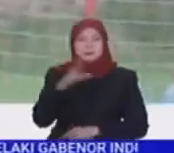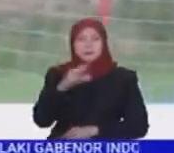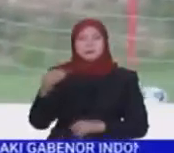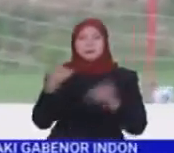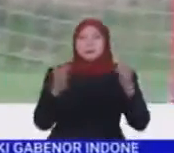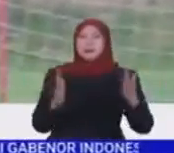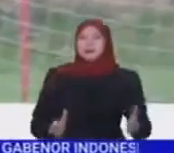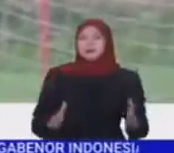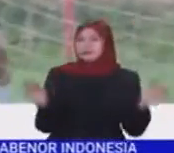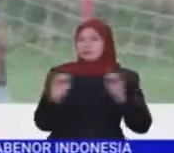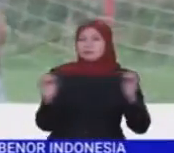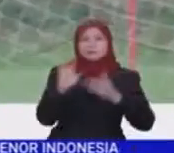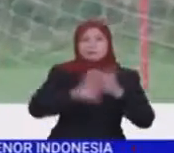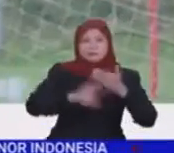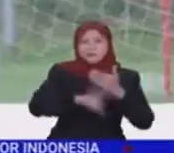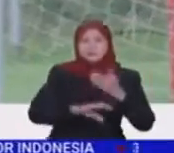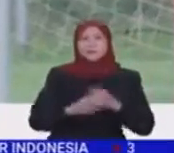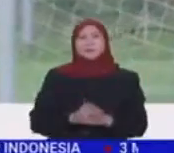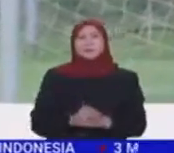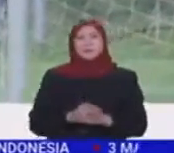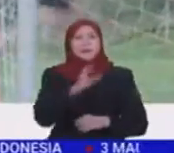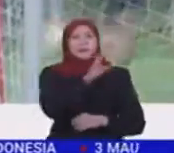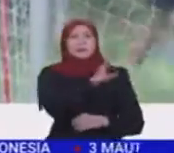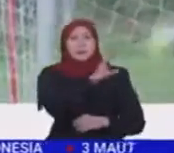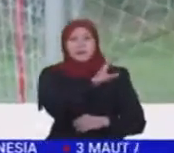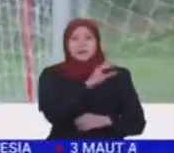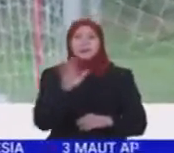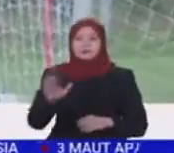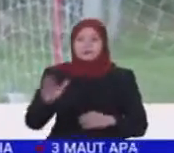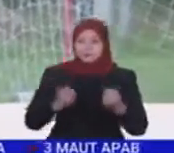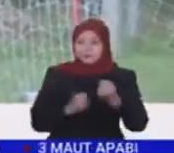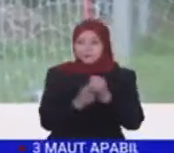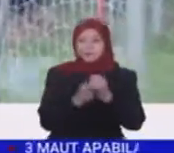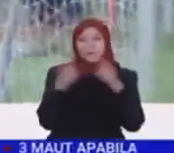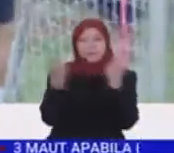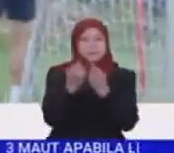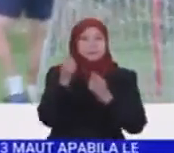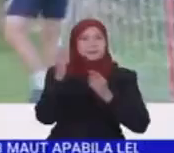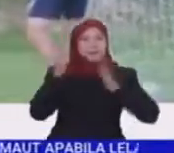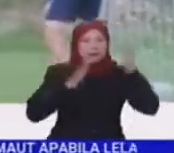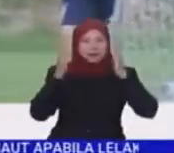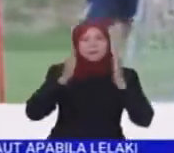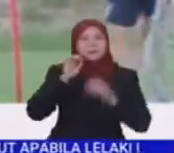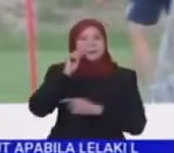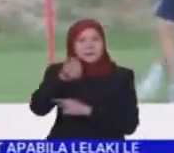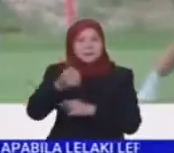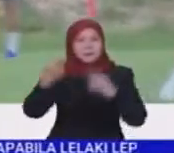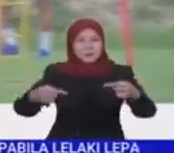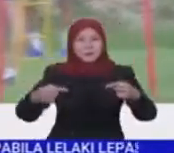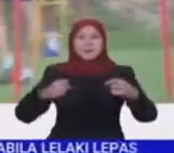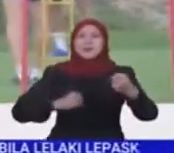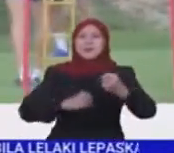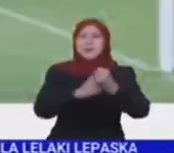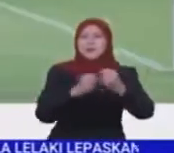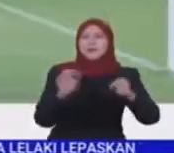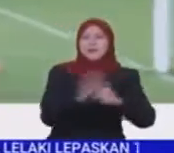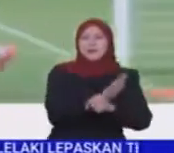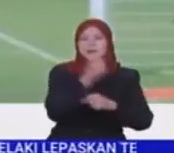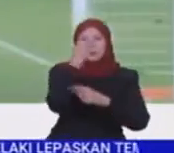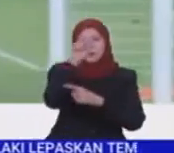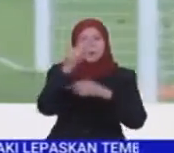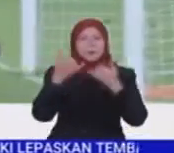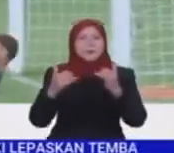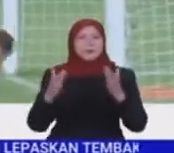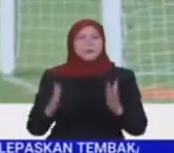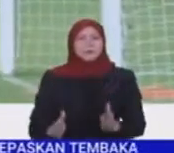daripada kecederaan. Selain itu, Pan-gon turut berharap kehadiran penuh penyokong Harimau Melaya malam esok dapat memberikan sokongan padu buat